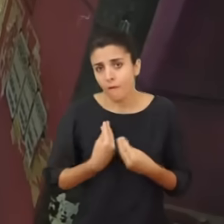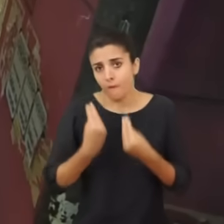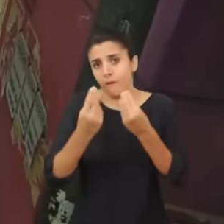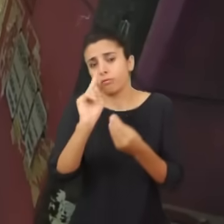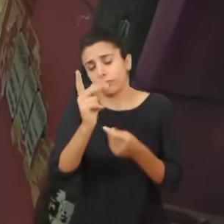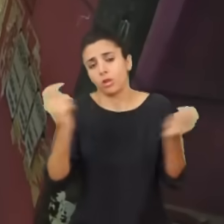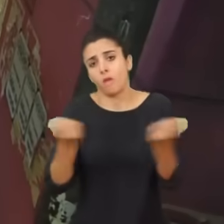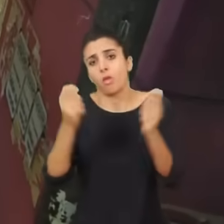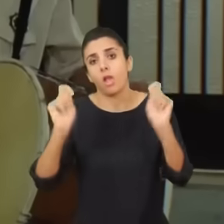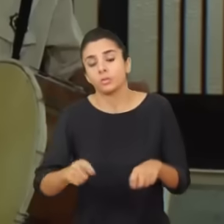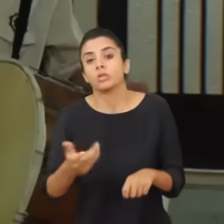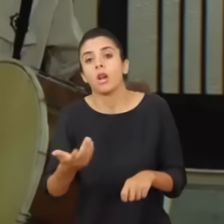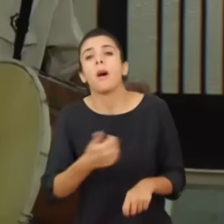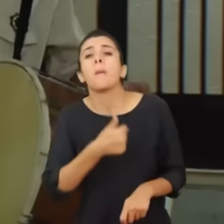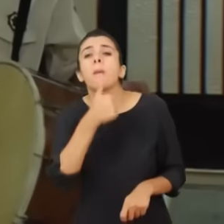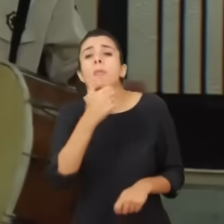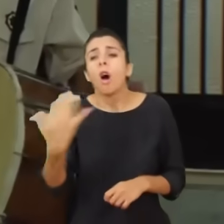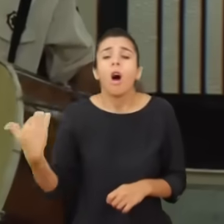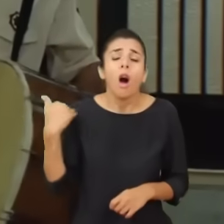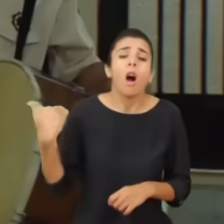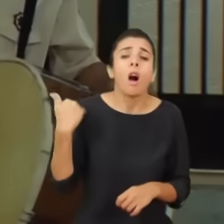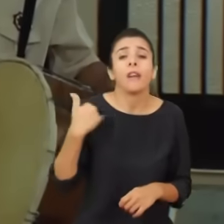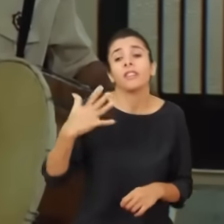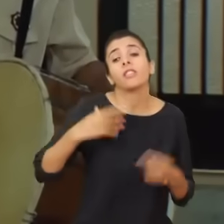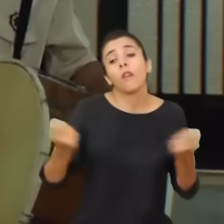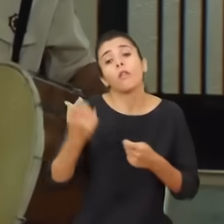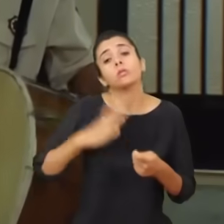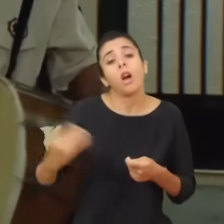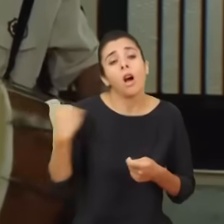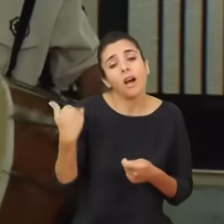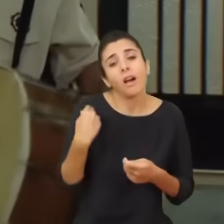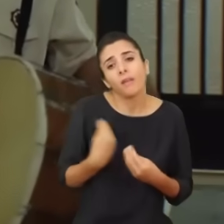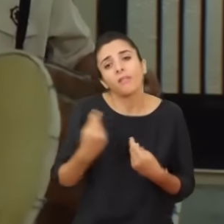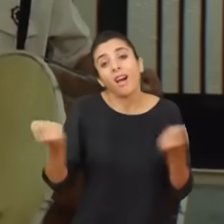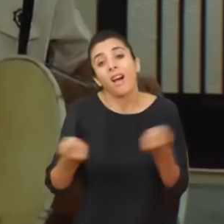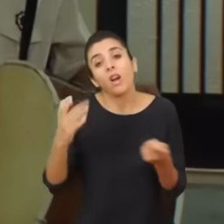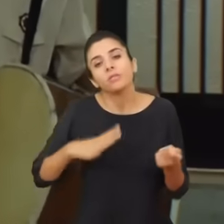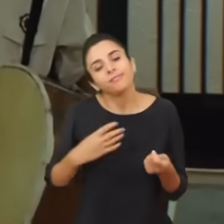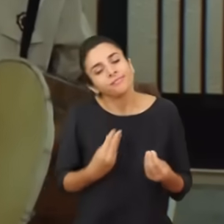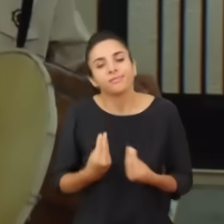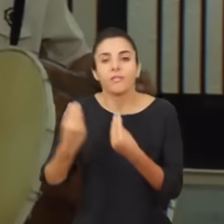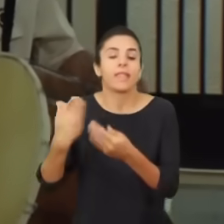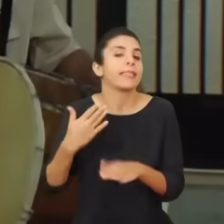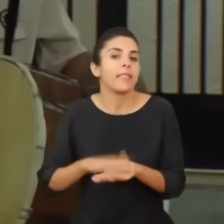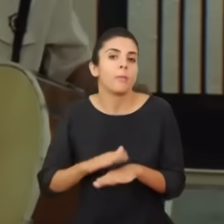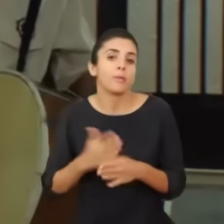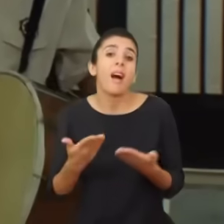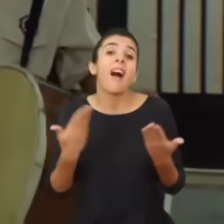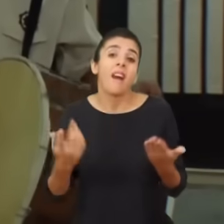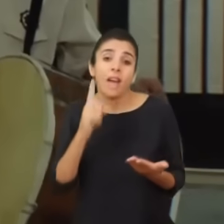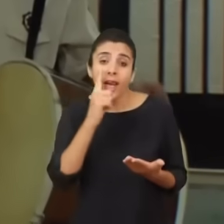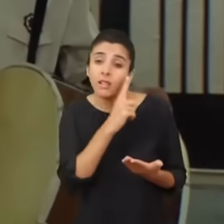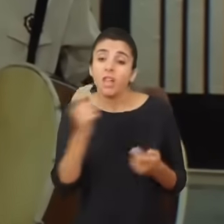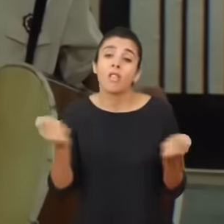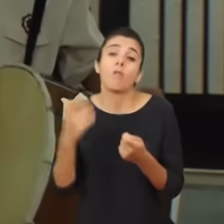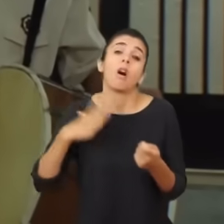davulları çalsınlar diye. Baba çok ısrar etti. Davul da davul, davul yok ben çaldım. Tutturdu biz de verdik. Ya evet enişte dedi ki ne